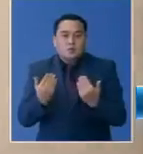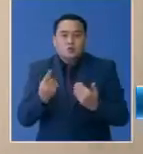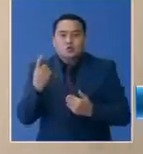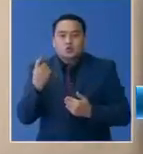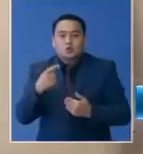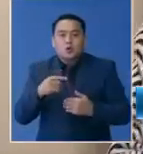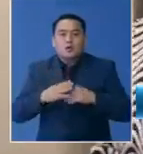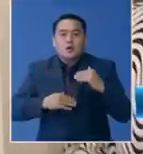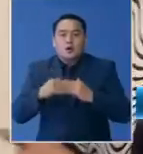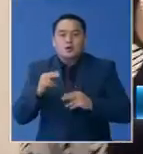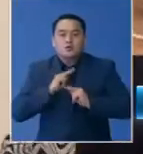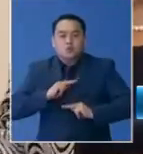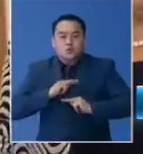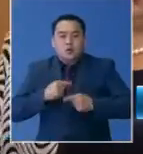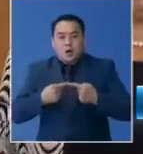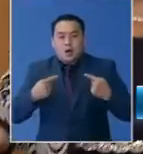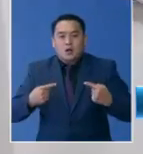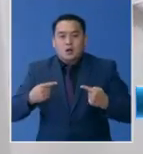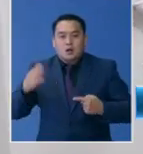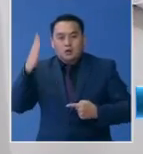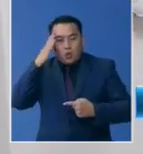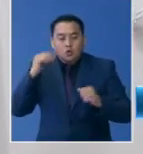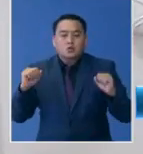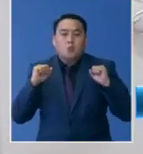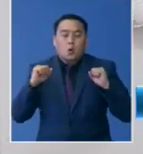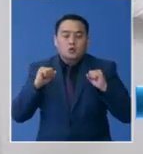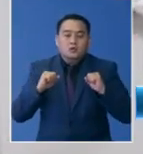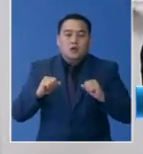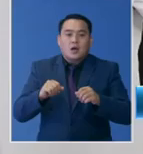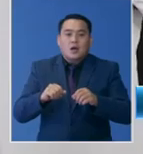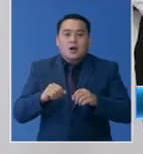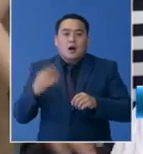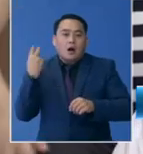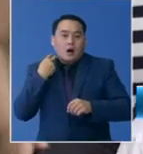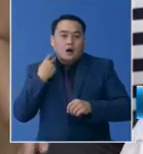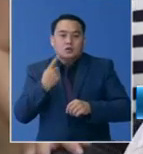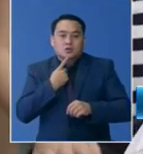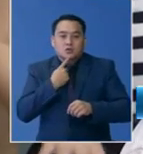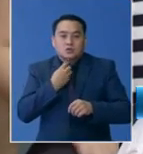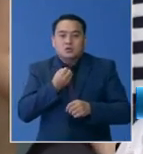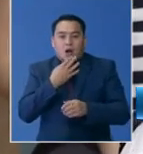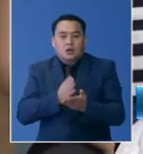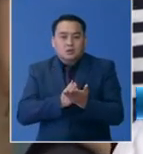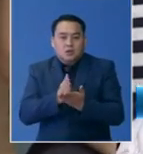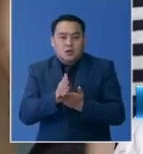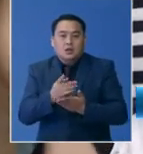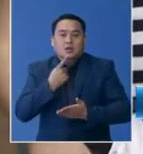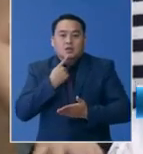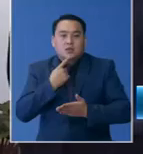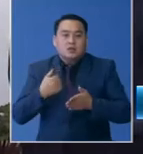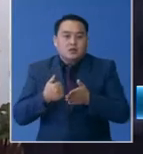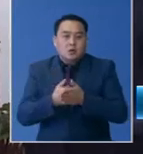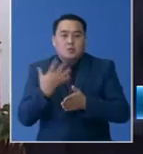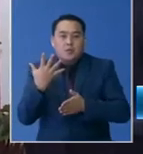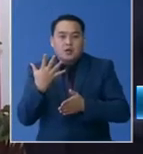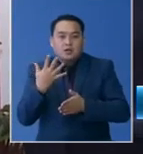100-ге жуық маман жұмыс істейді. Түрлі логикалық спорттық сабақтармен қатар ағылшын тілін меңгерту жақсы жолға қойылған. Тілді 5 жасқа дейін